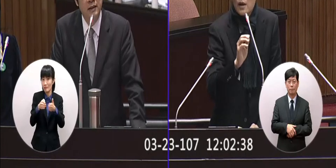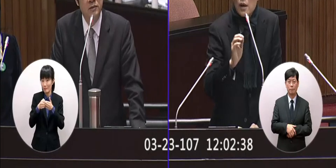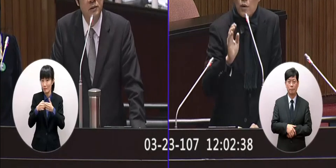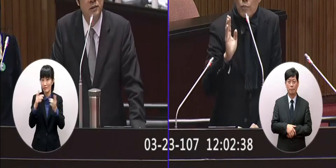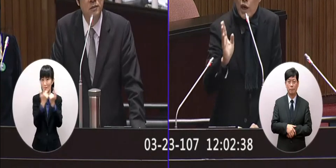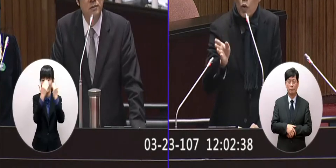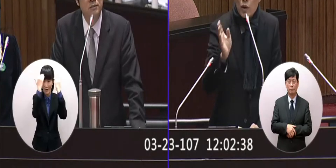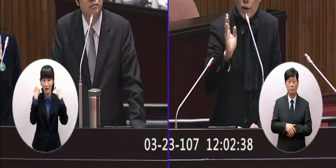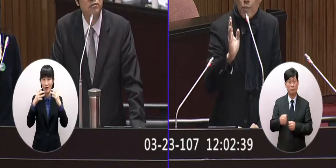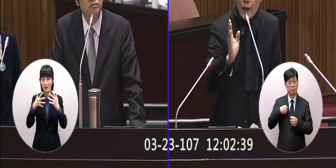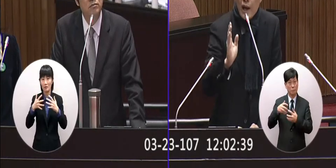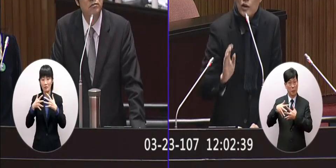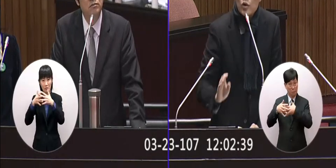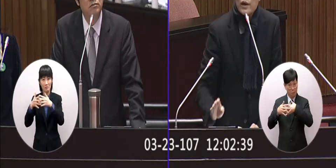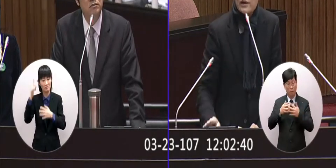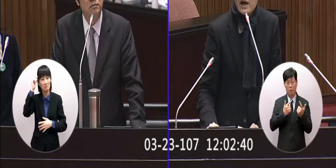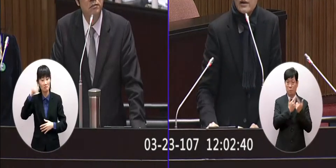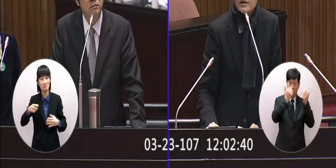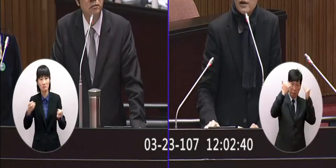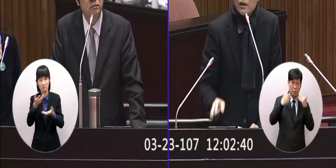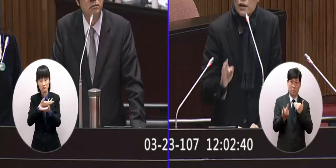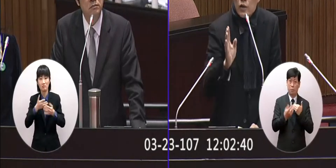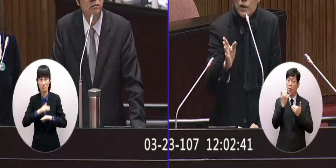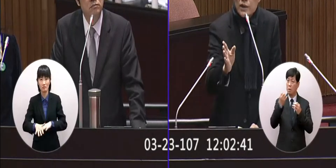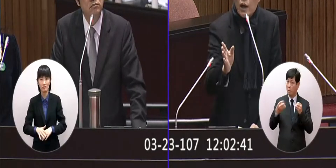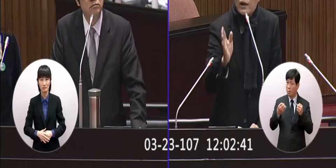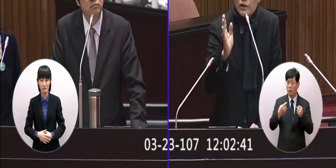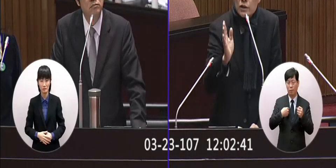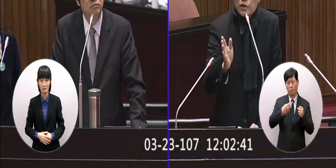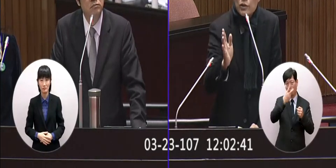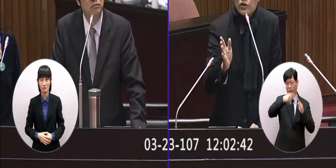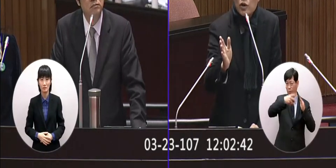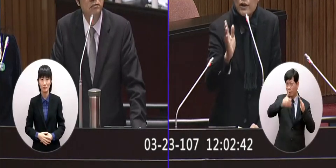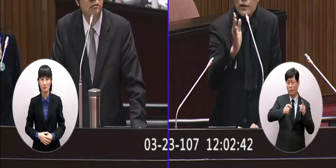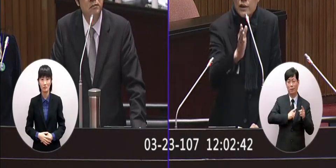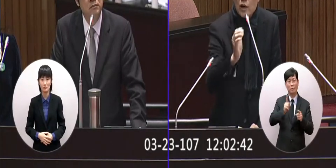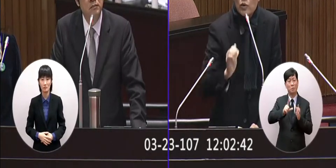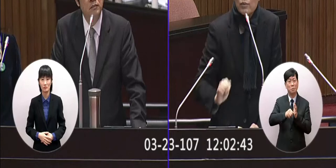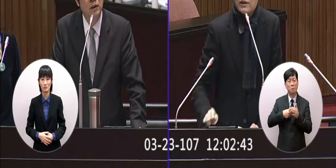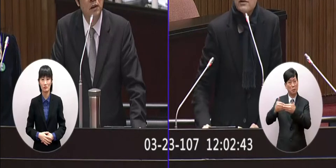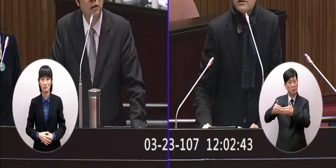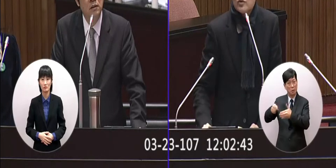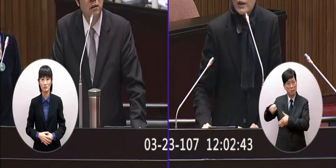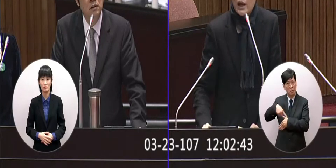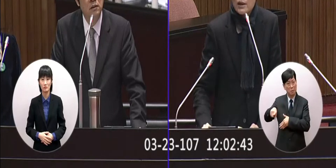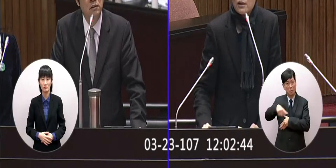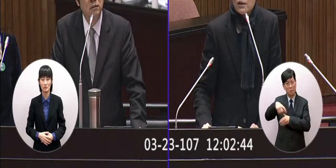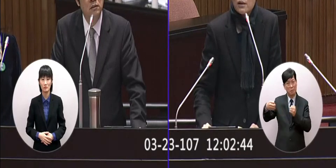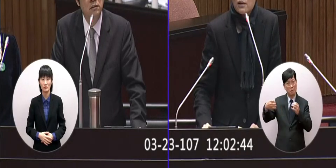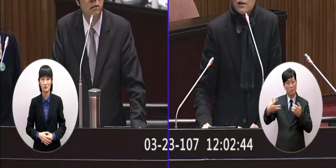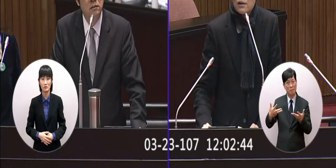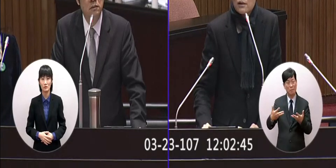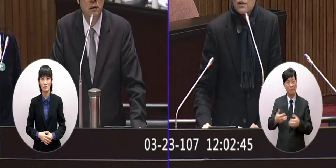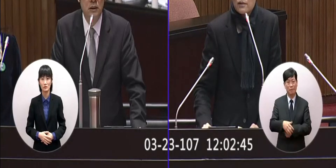切观察当中。 美国跟北韩都可以谈，赖院长，你什么时候会跟大陆那边对